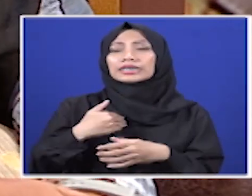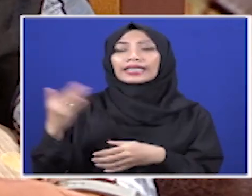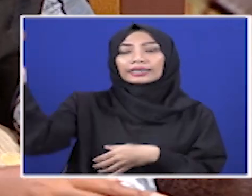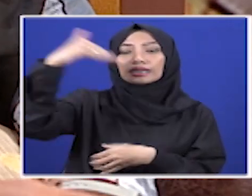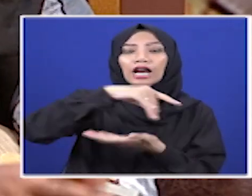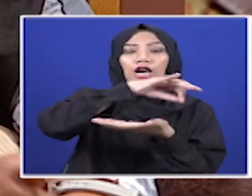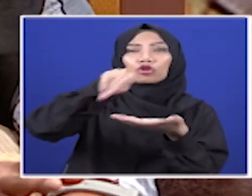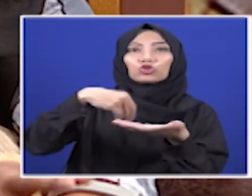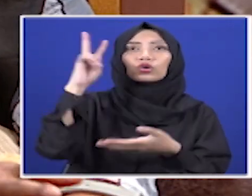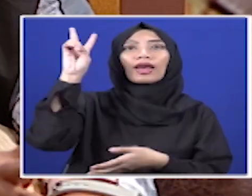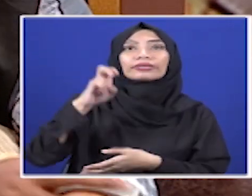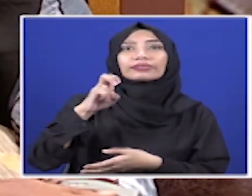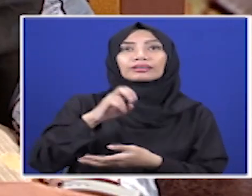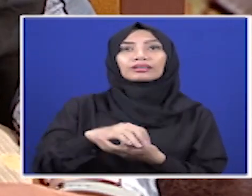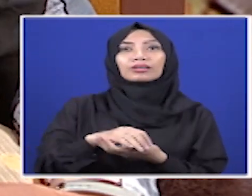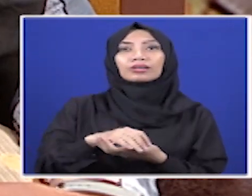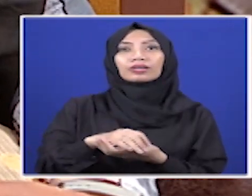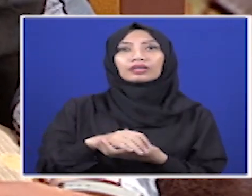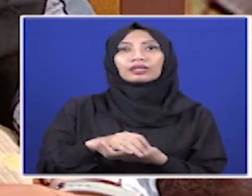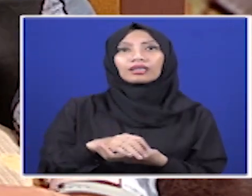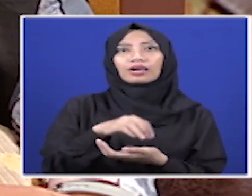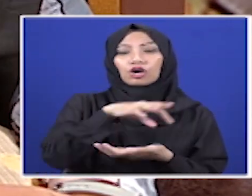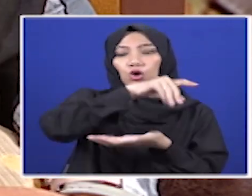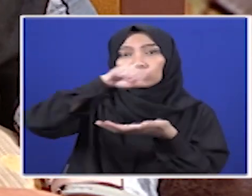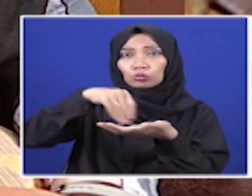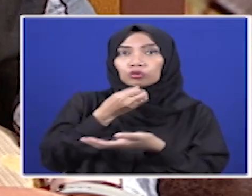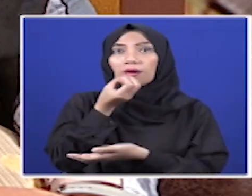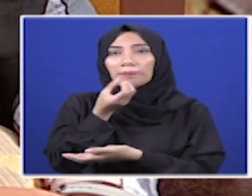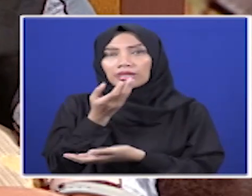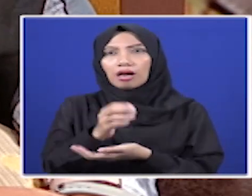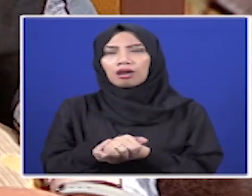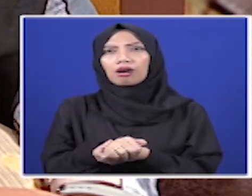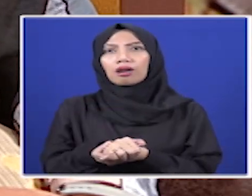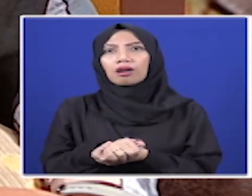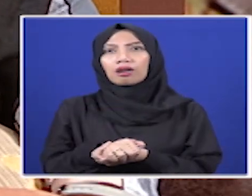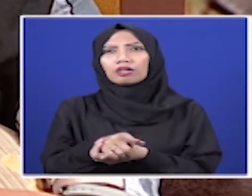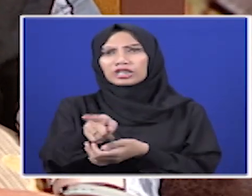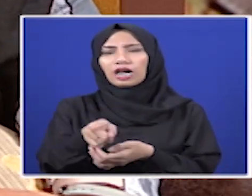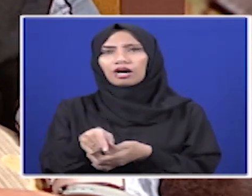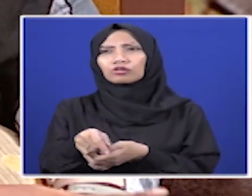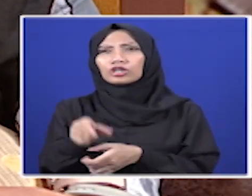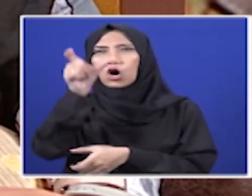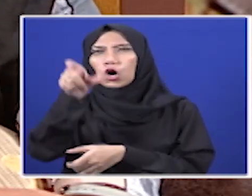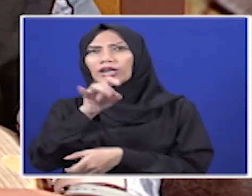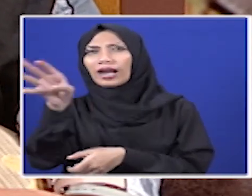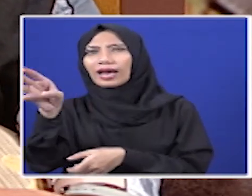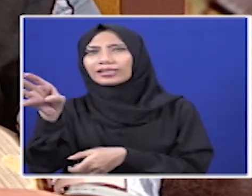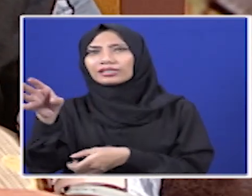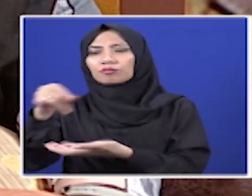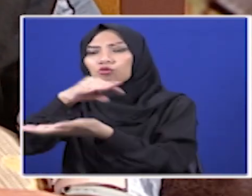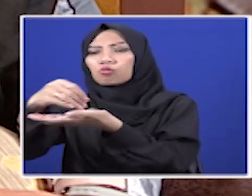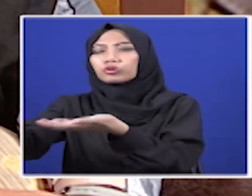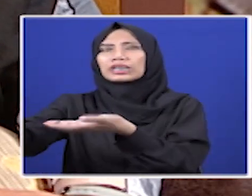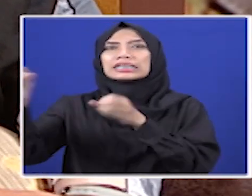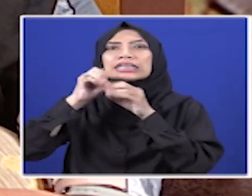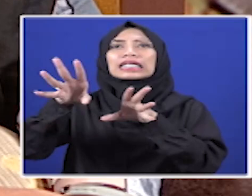sampai warung saya pun dibikin gak laku saya buka warung tiap